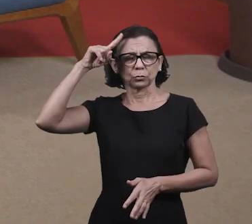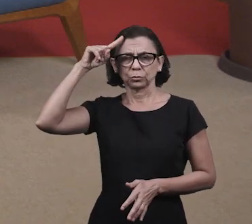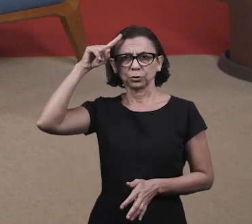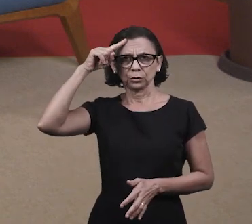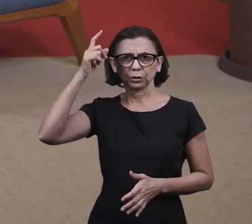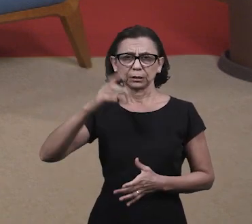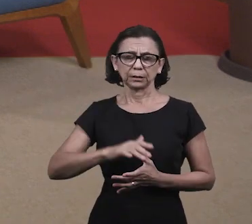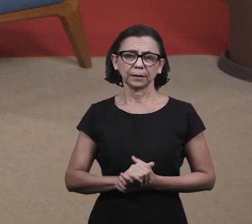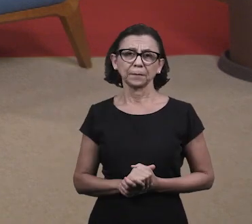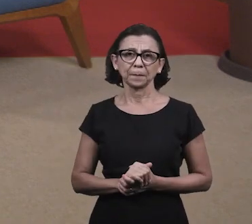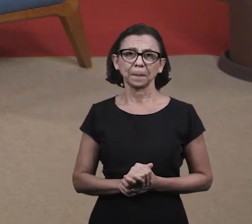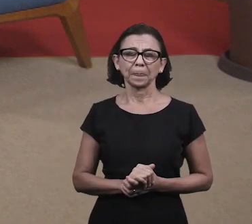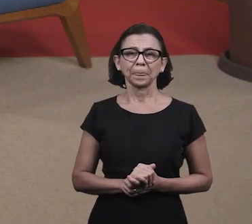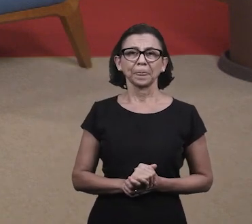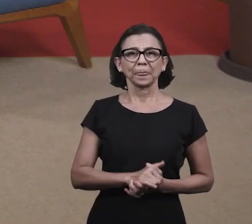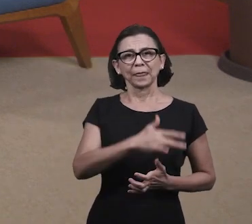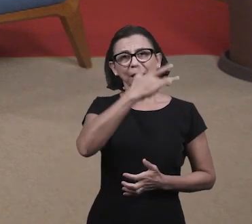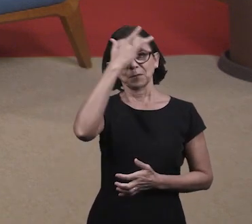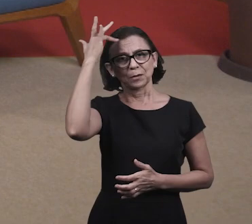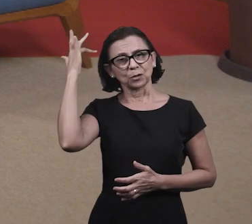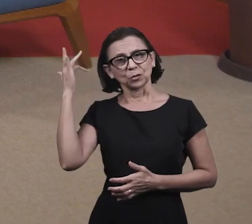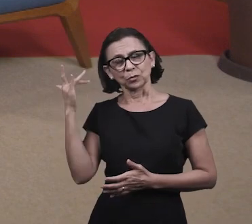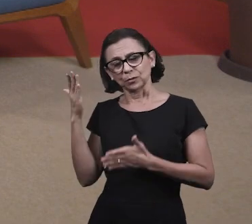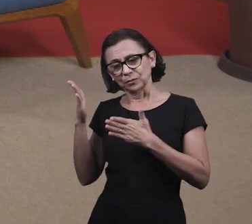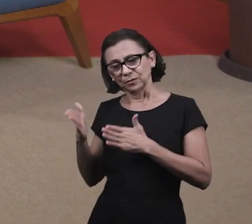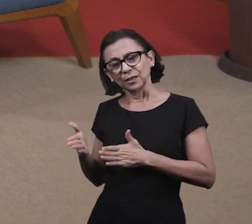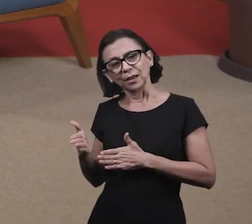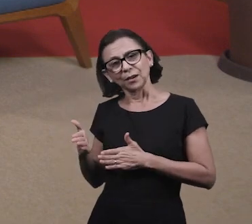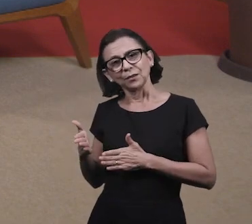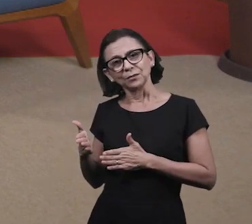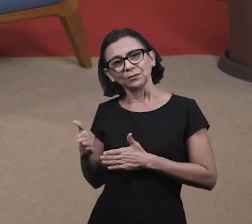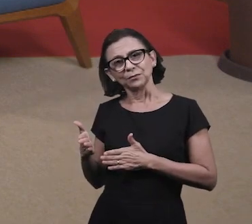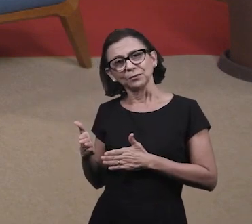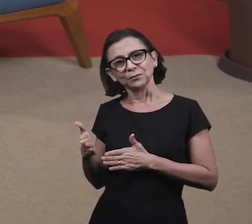sanctification par l'opération du Saint-Esprit. C'est lui qui va